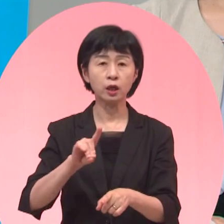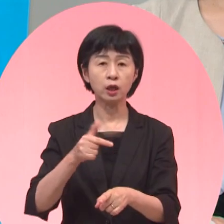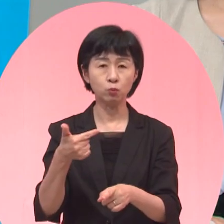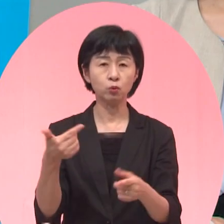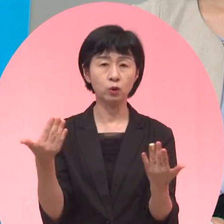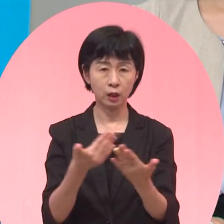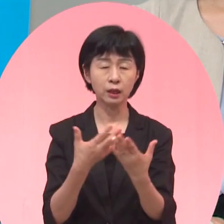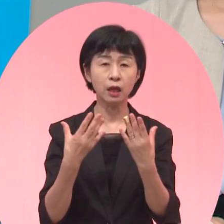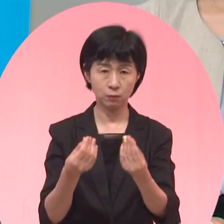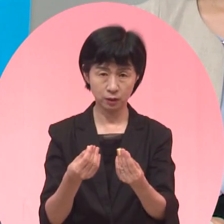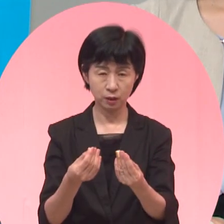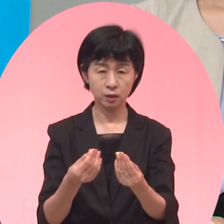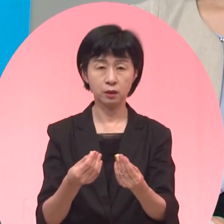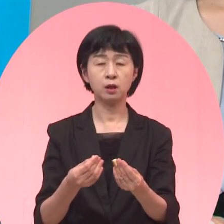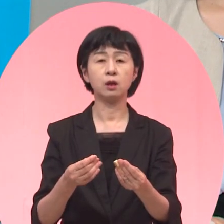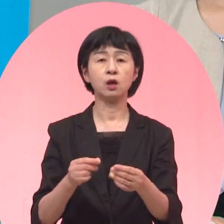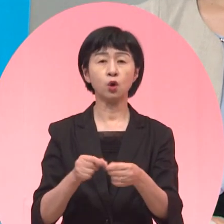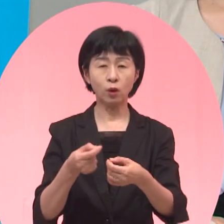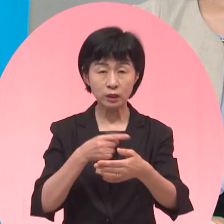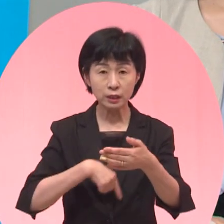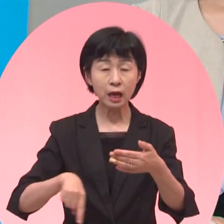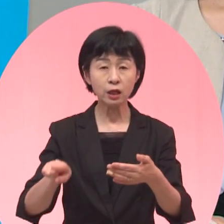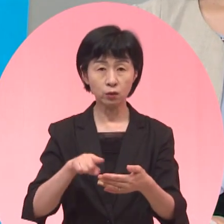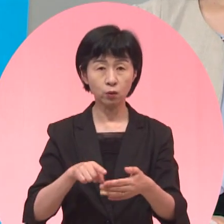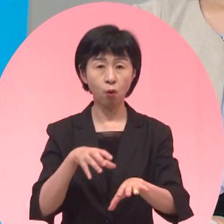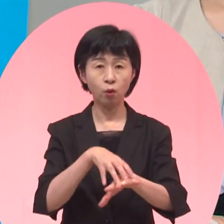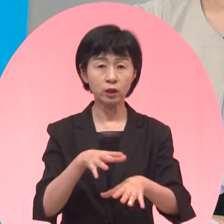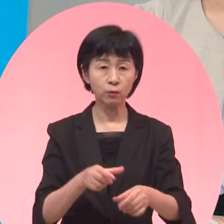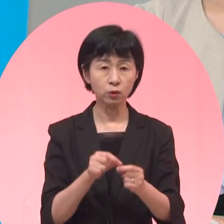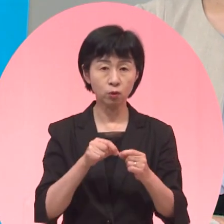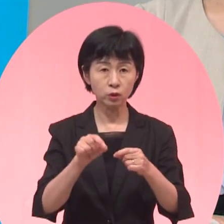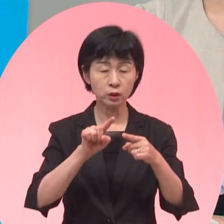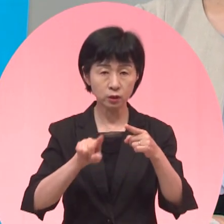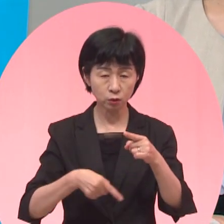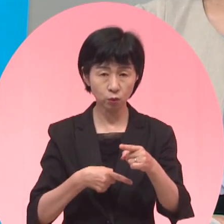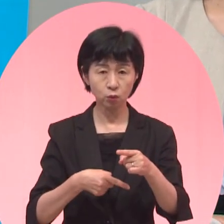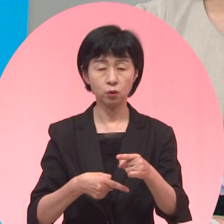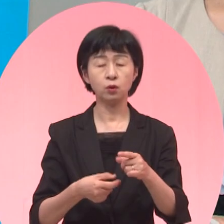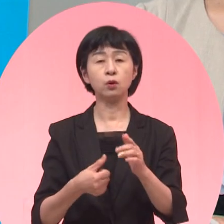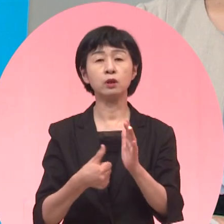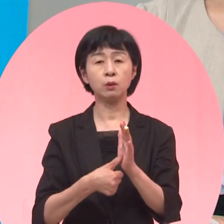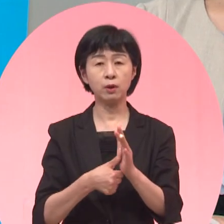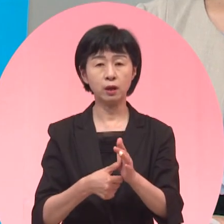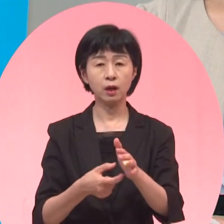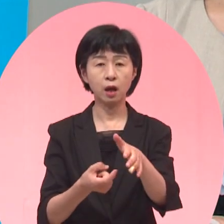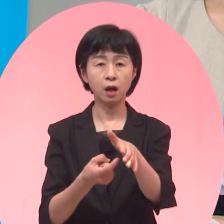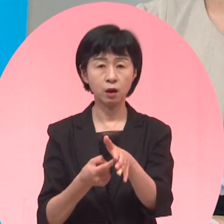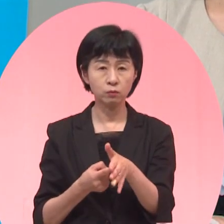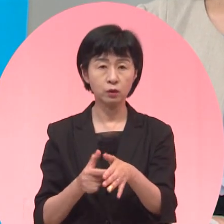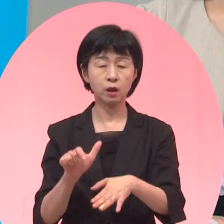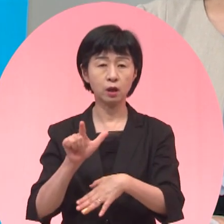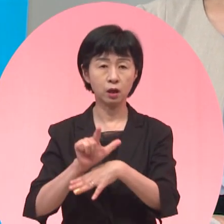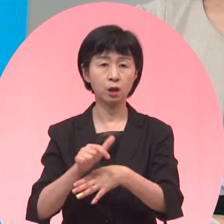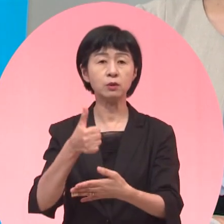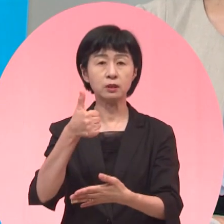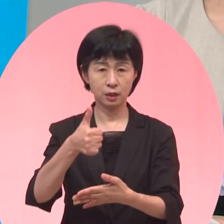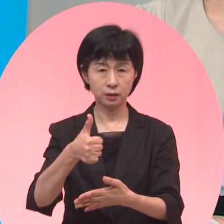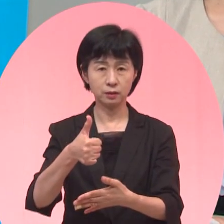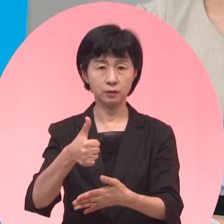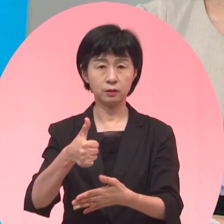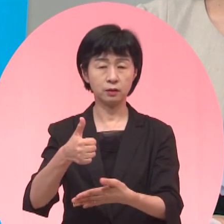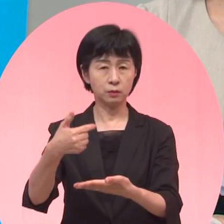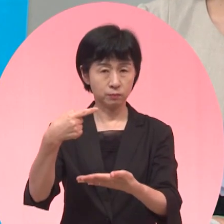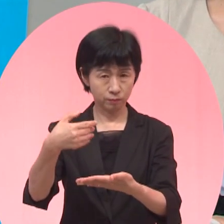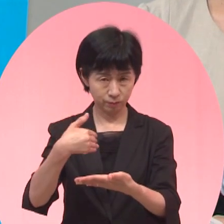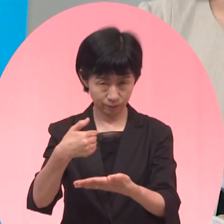義務化されました。詳しい内容を沖多摩総合市長総務課防災安全室の村上さんに聞いてみ